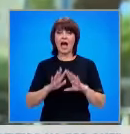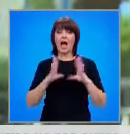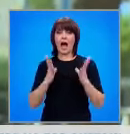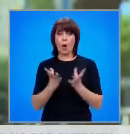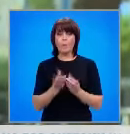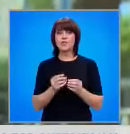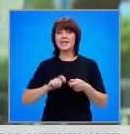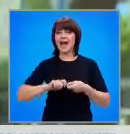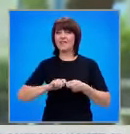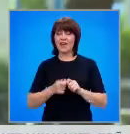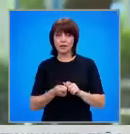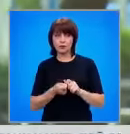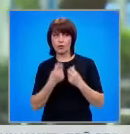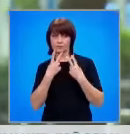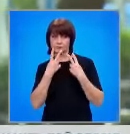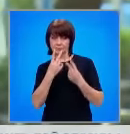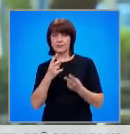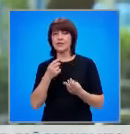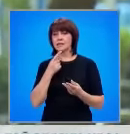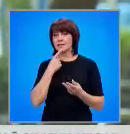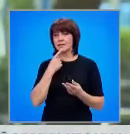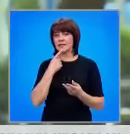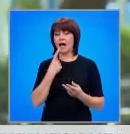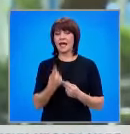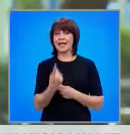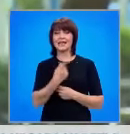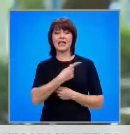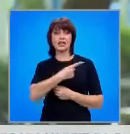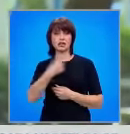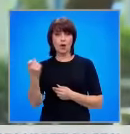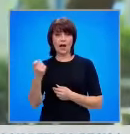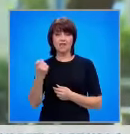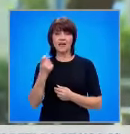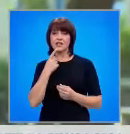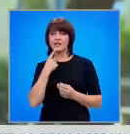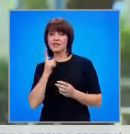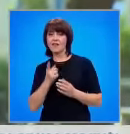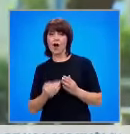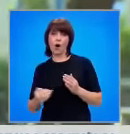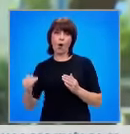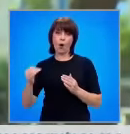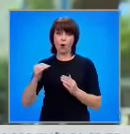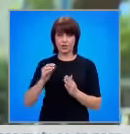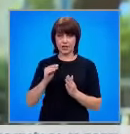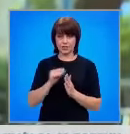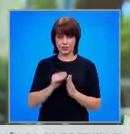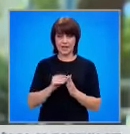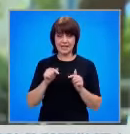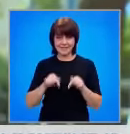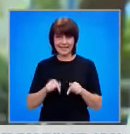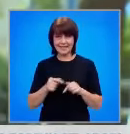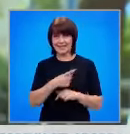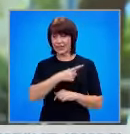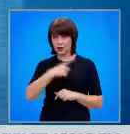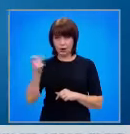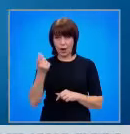фактура предвижда и издадена на стойност 1100 лева, т.е. предвижда доначисление на 100 лева, само тези 100 лева подлежат